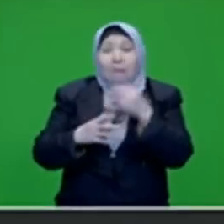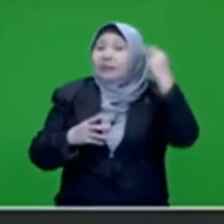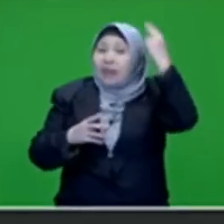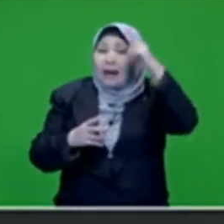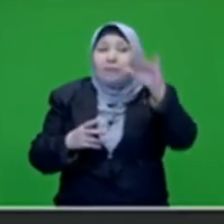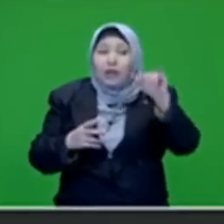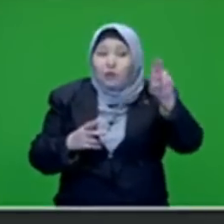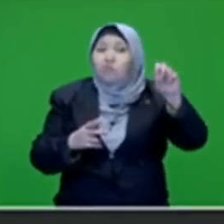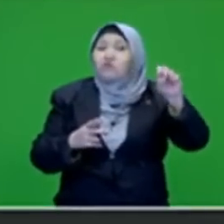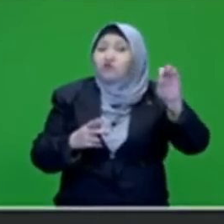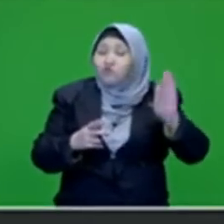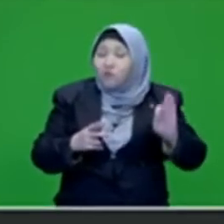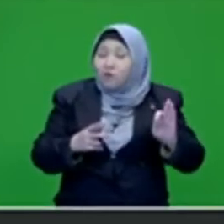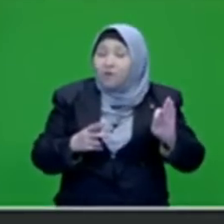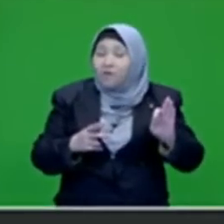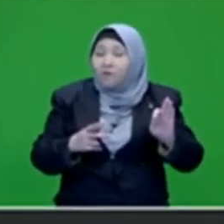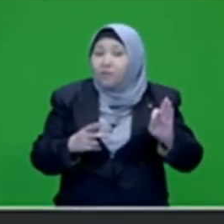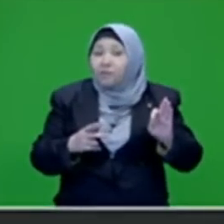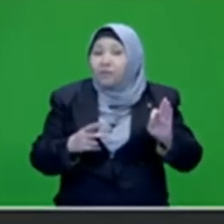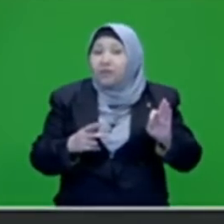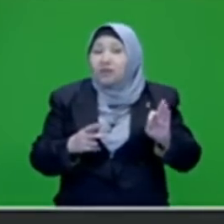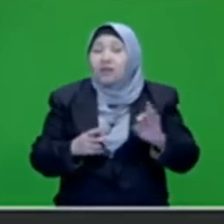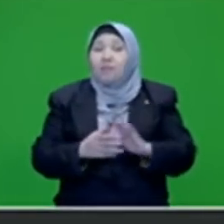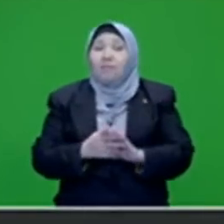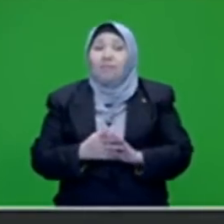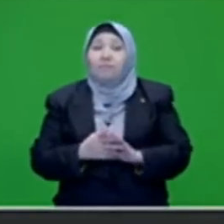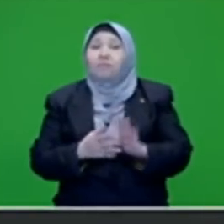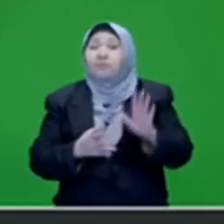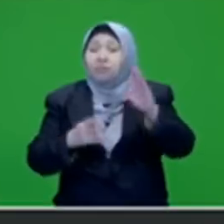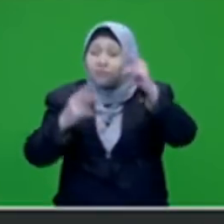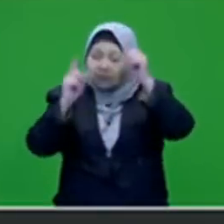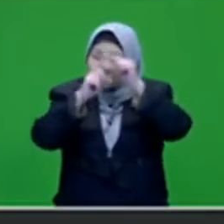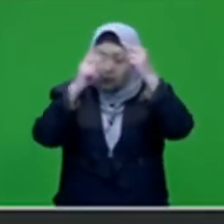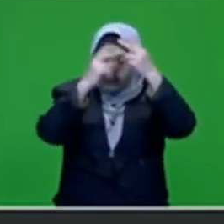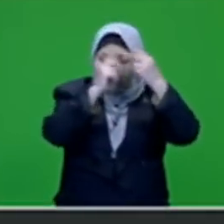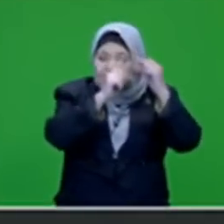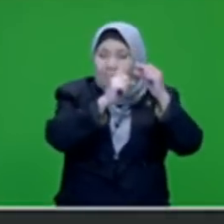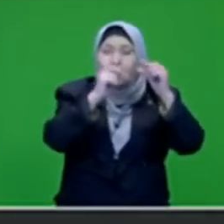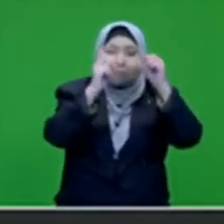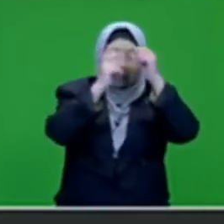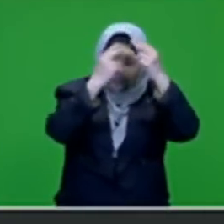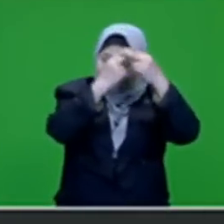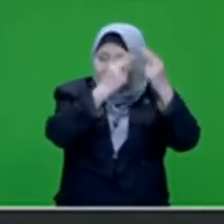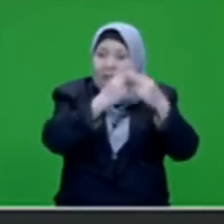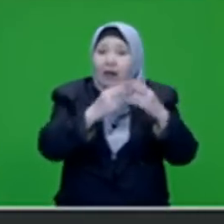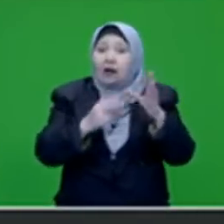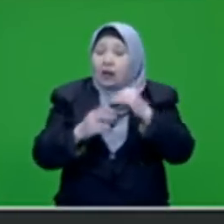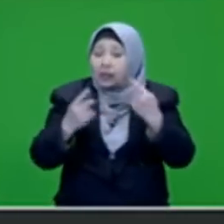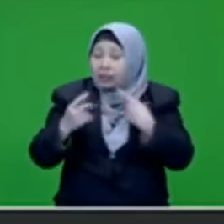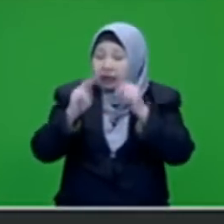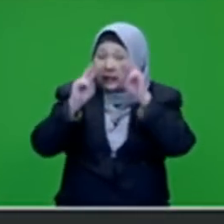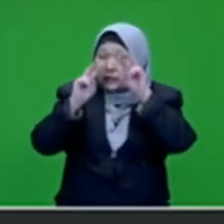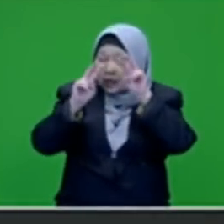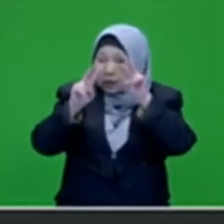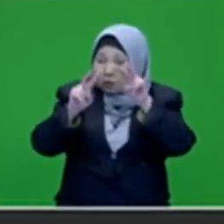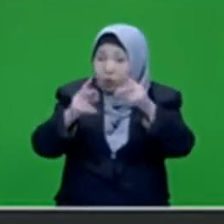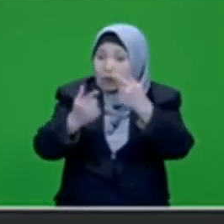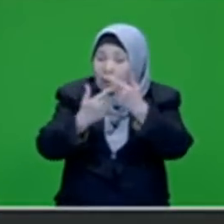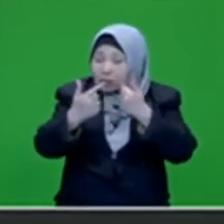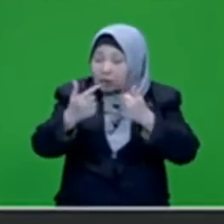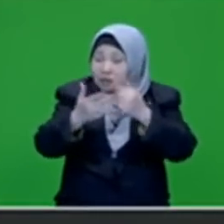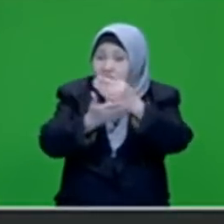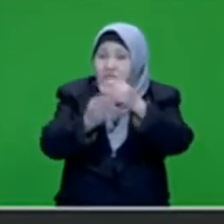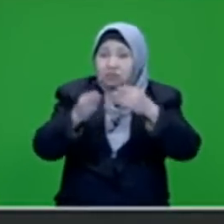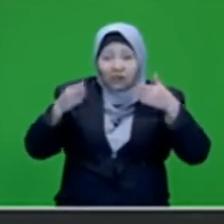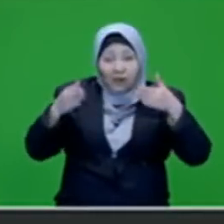salam. Wa hamma biha laula arra'a burhana rabbi. Kalau kita lihat dari sudut usul bahasa